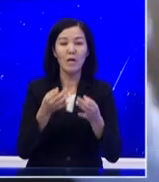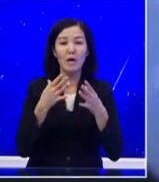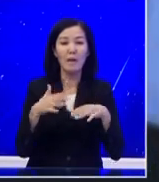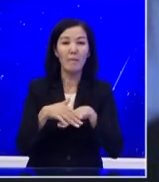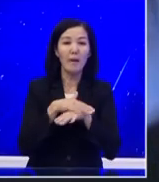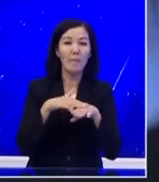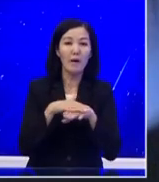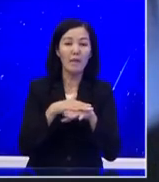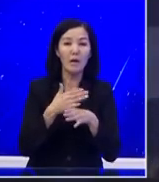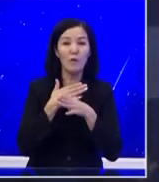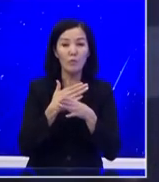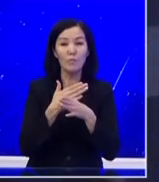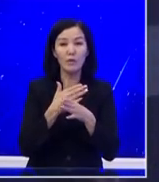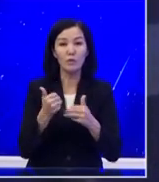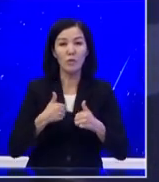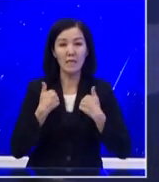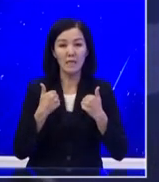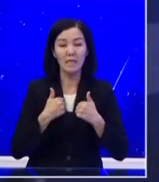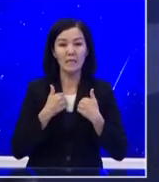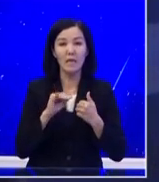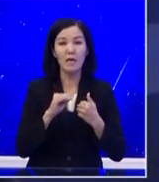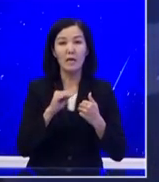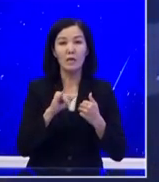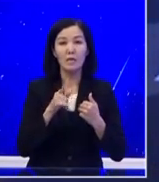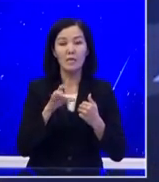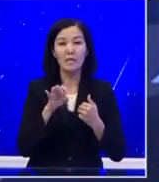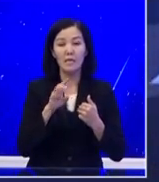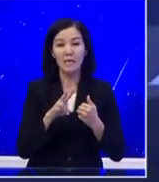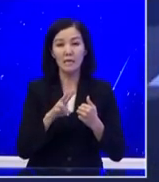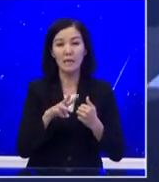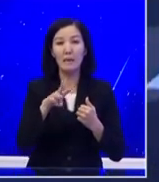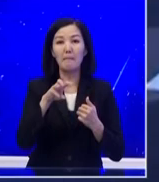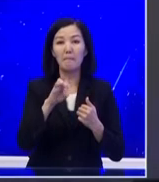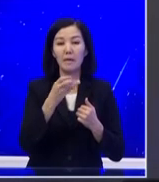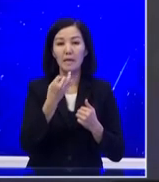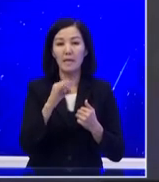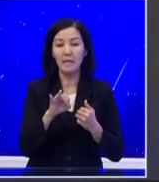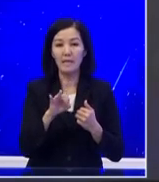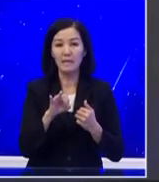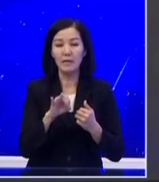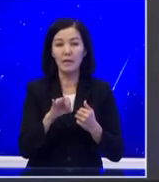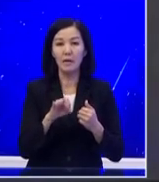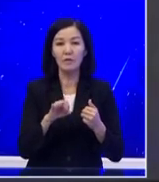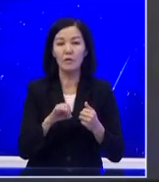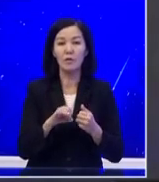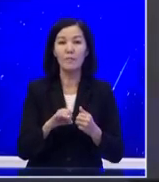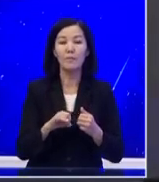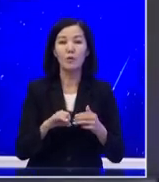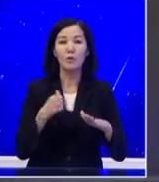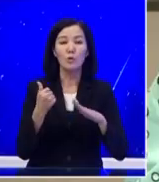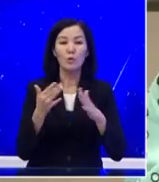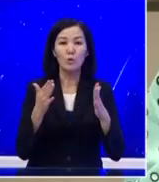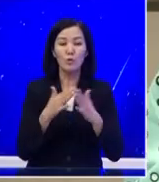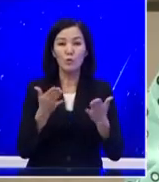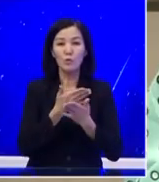болды. Жігердің алғашқы егерлерінің бірі Мерей Мұратханқызының да материалы алданып, үйсіз қалған 200 үлескердің мәселесін